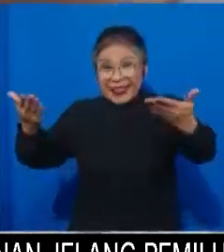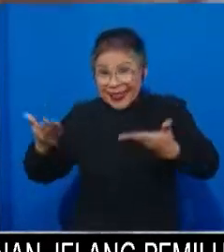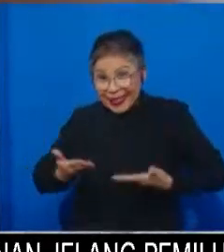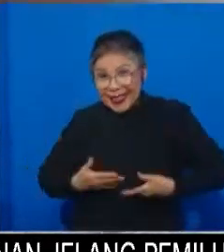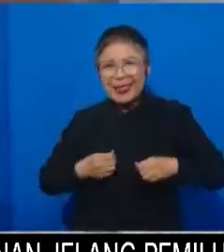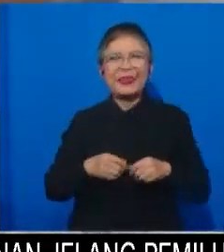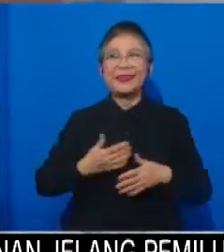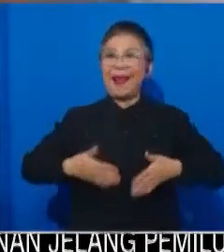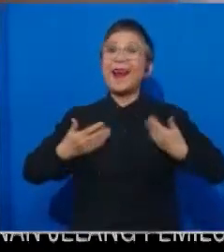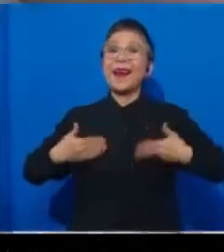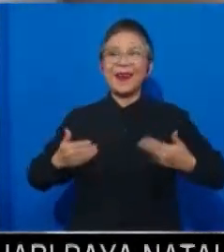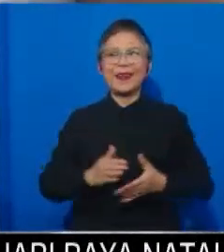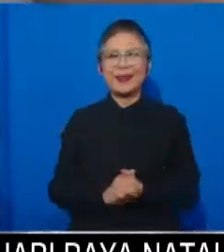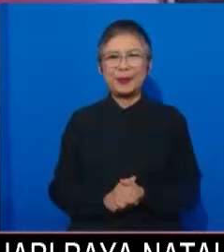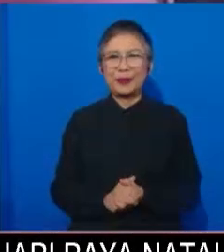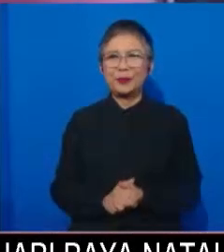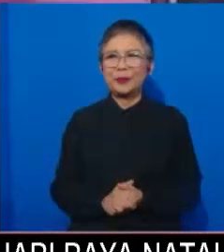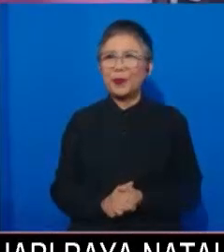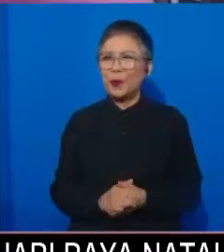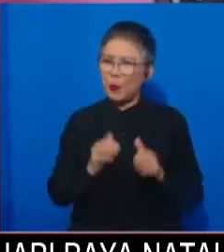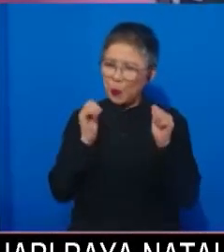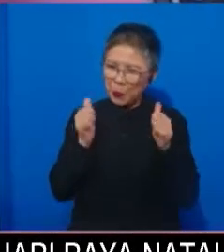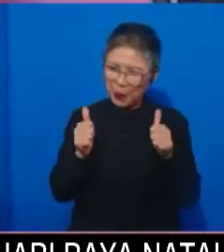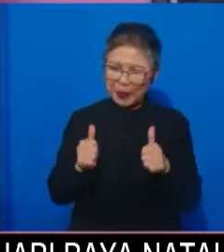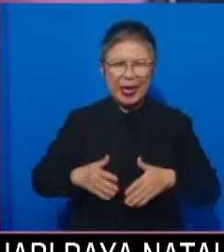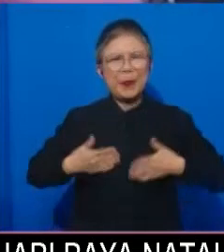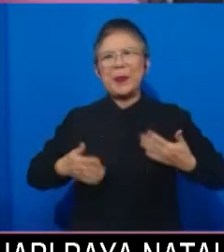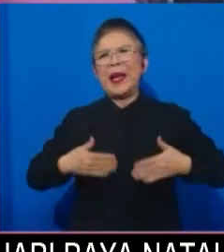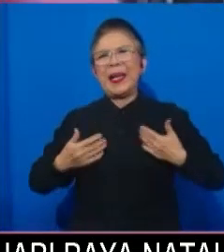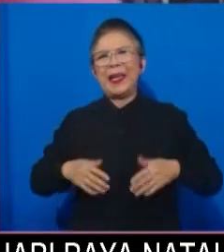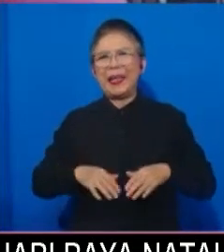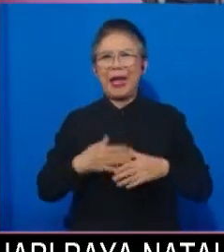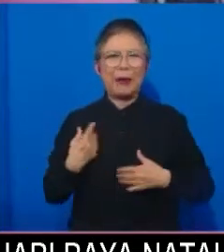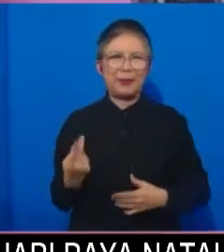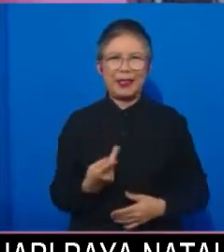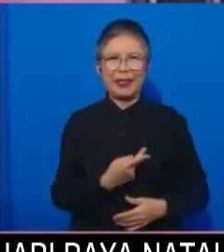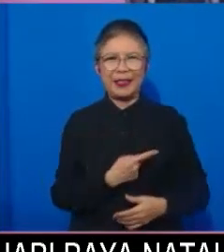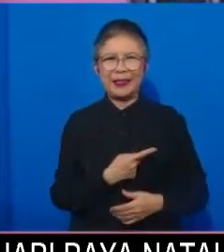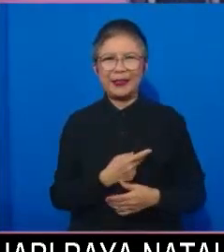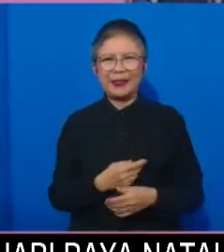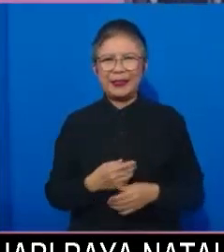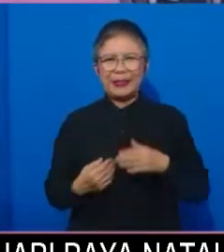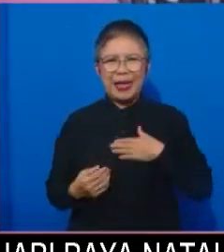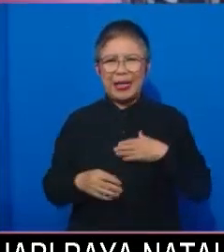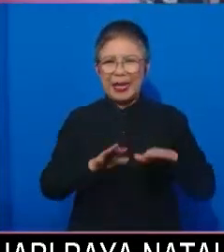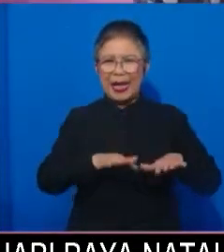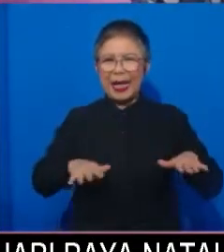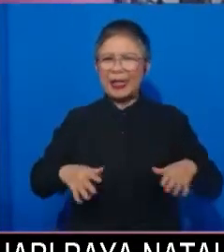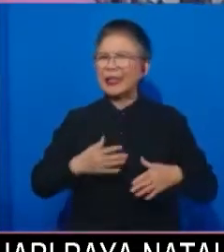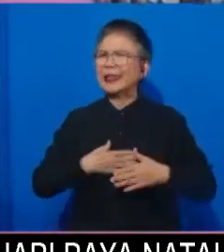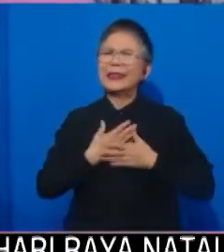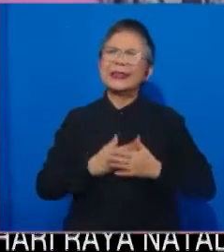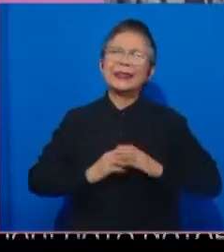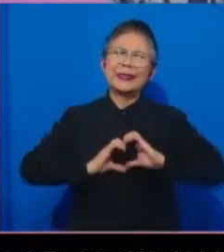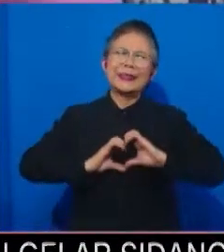Iman Jafariah. Bukan main, gembira dan bahagianya. Gembira Umi sama anak-anak.